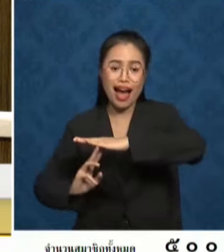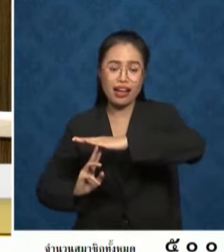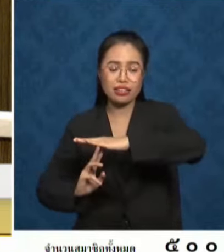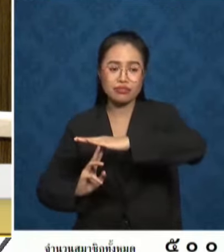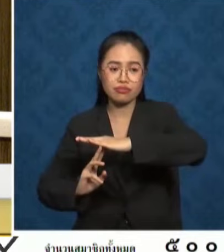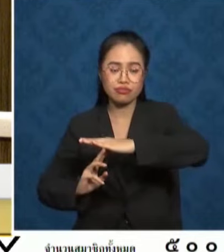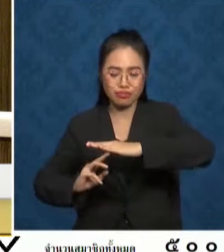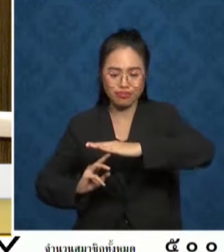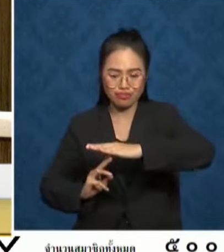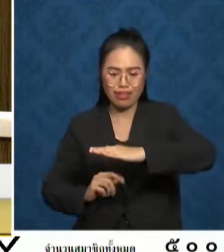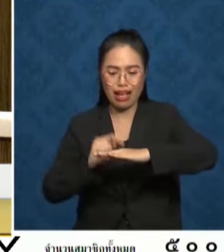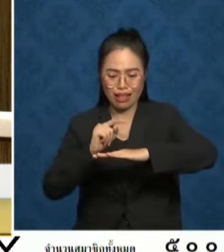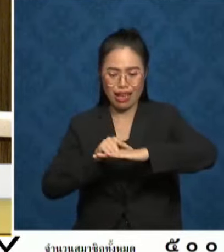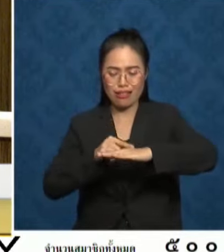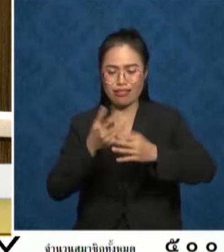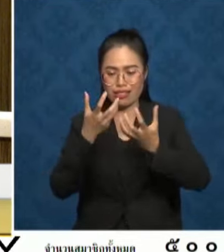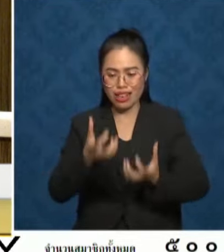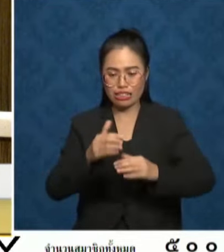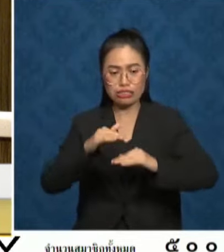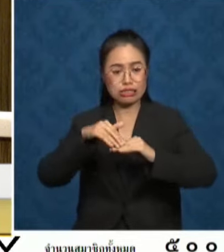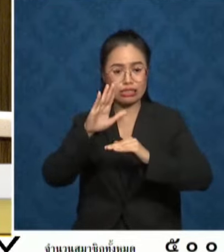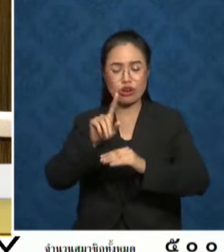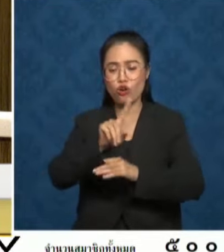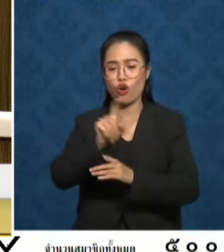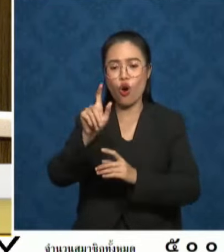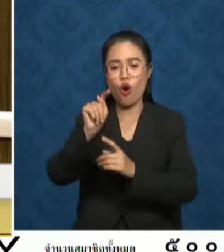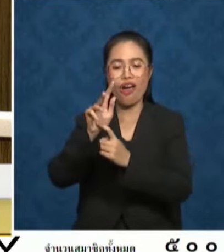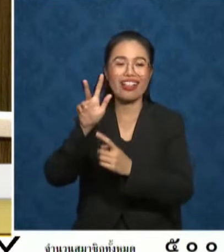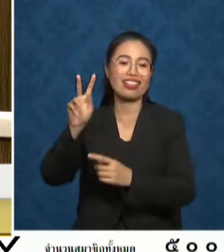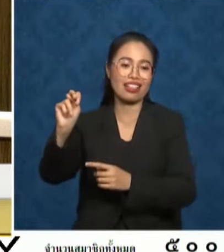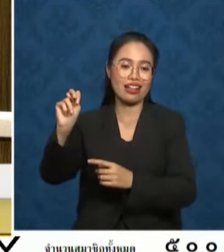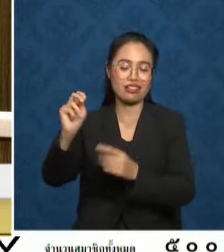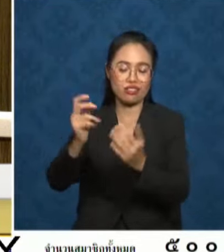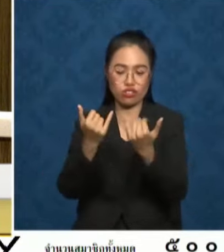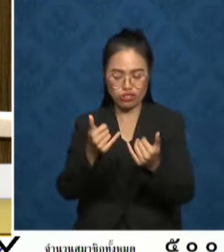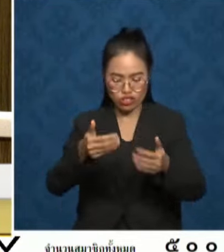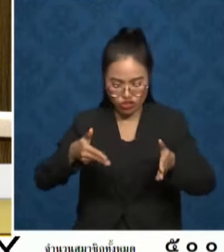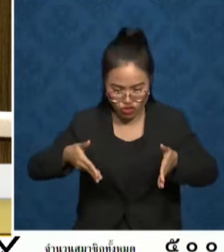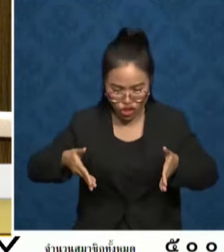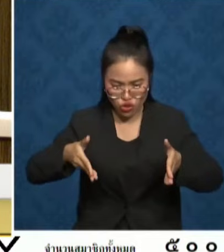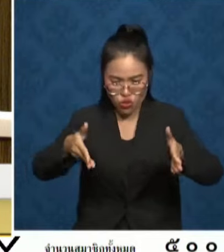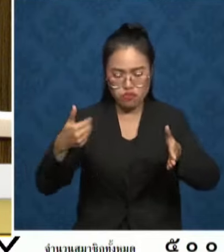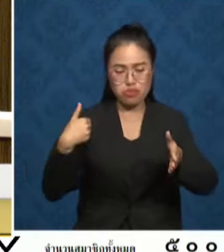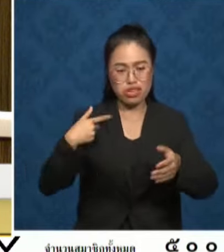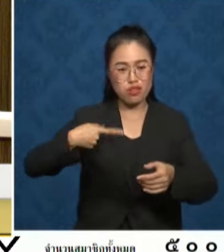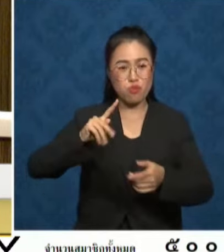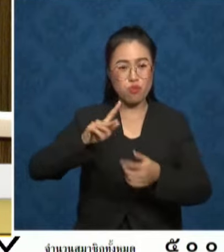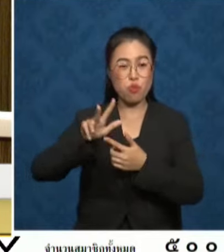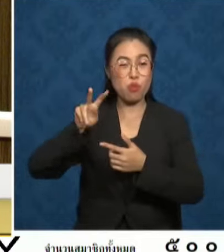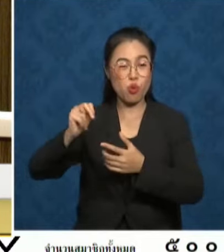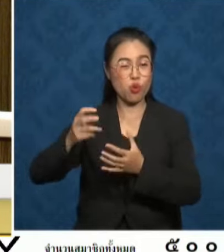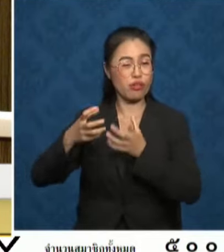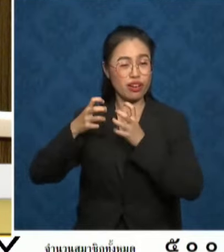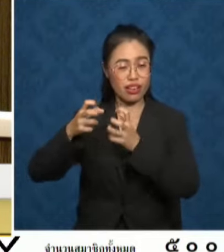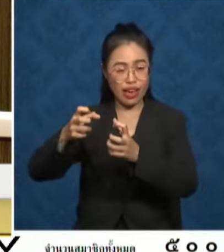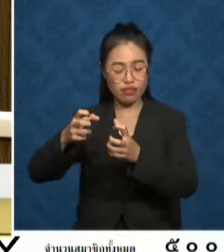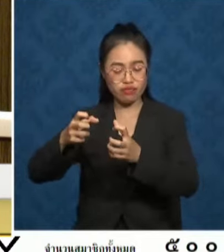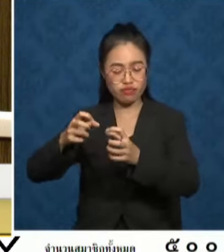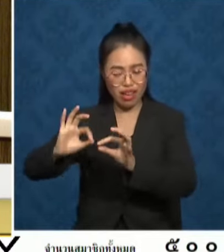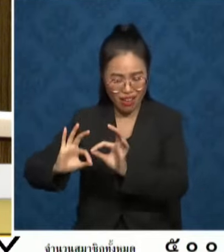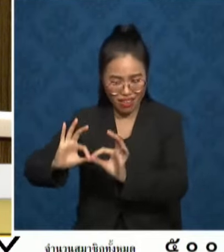นได้เกิน 100ตันปัจจุบันนี้ถนนเนี่ยนะครับผสมซีเมนต์ด้วยในชั้นหินคุกคอนกรีตหน่า 28